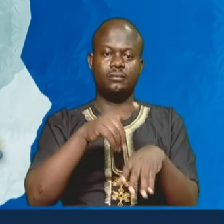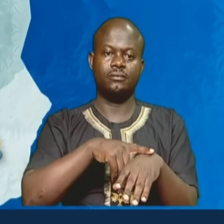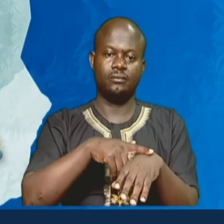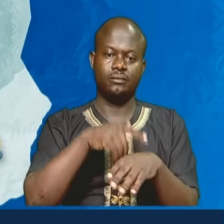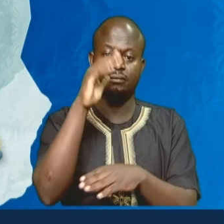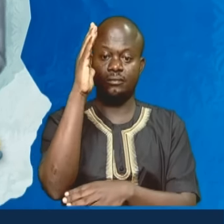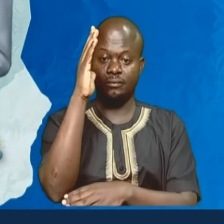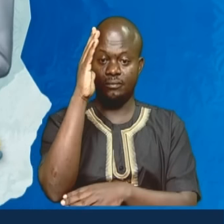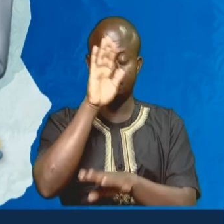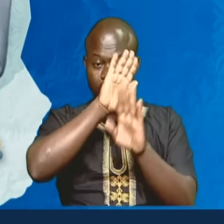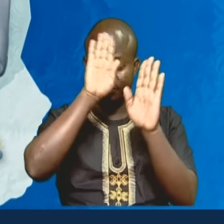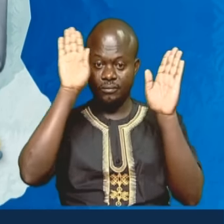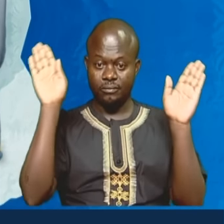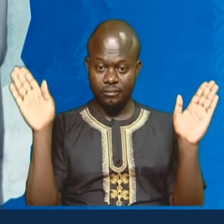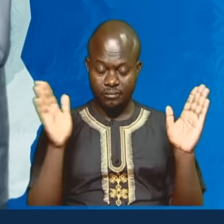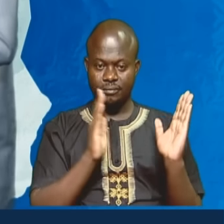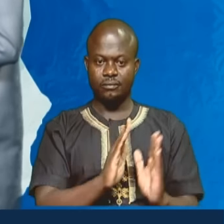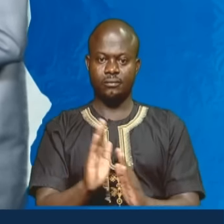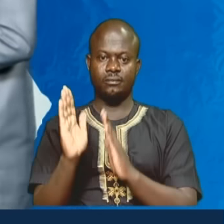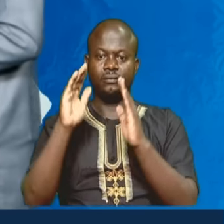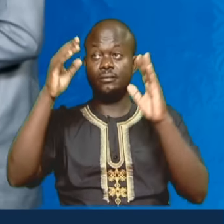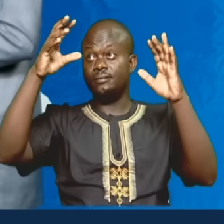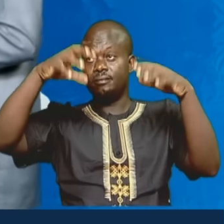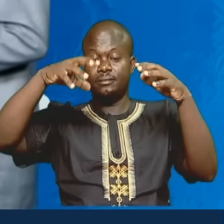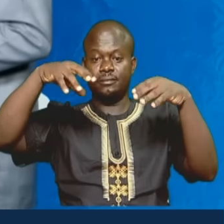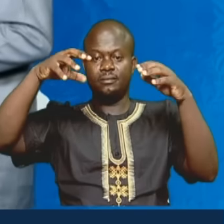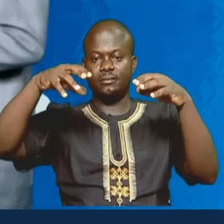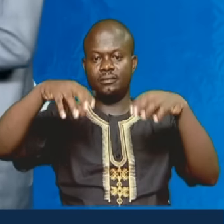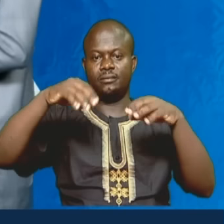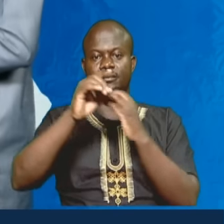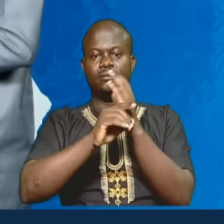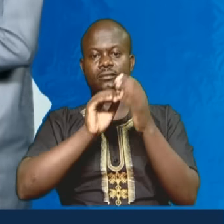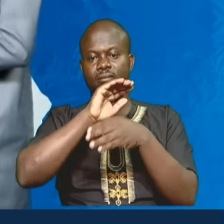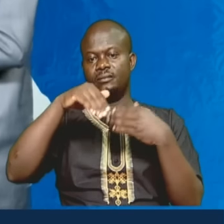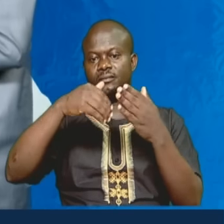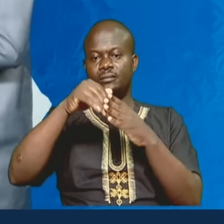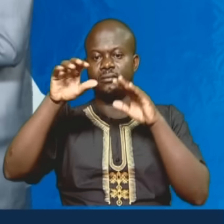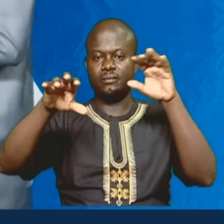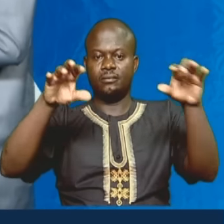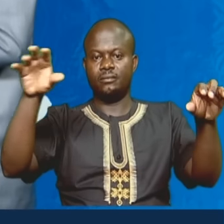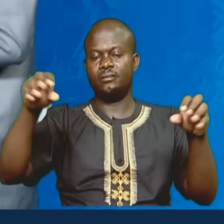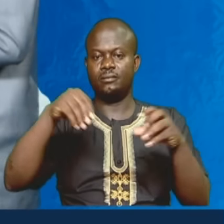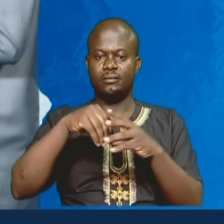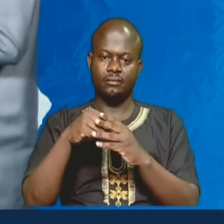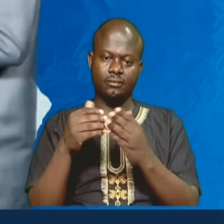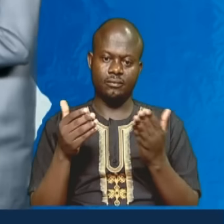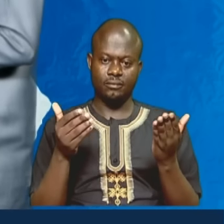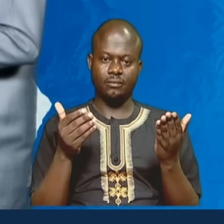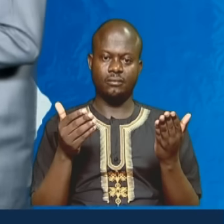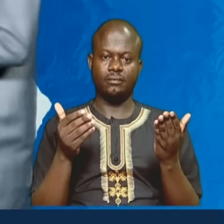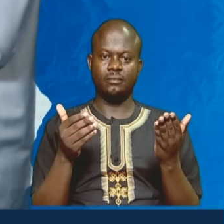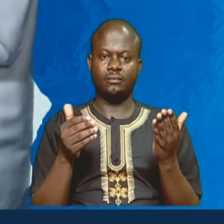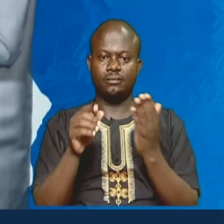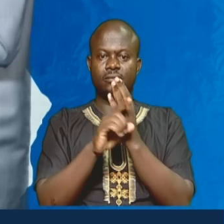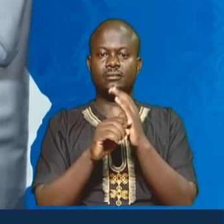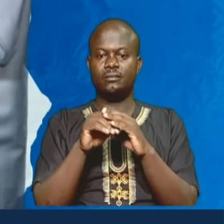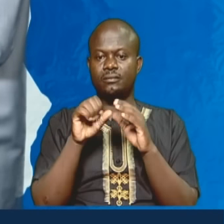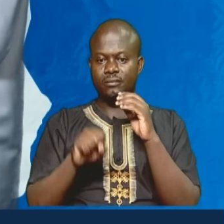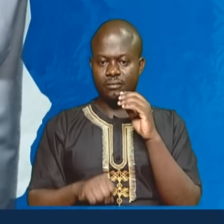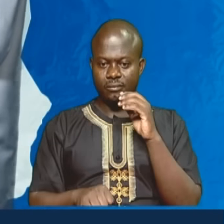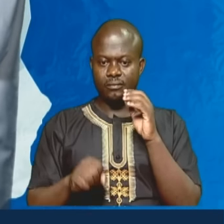6 z'amanywa, hateganyijwe imvura mu turere twose tw'intara y'uburengerazuba, mu bice